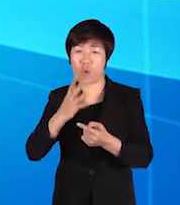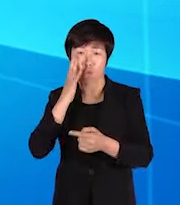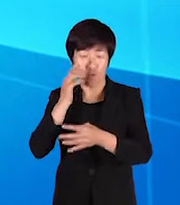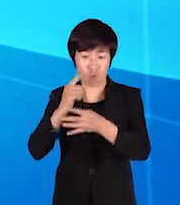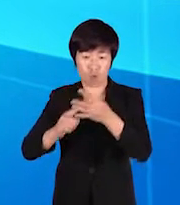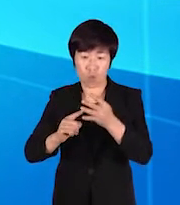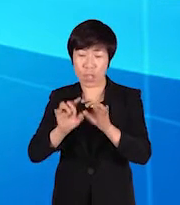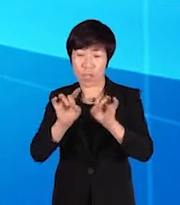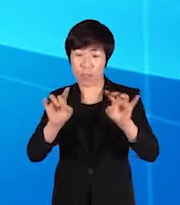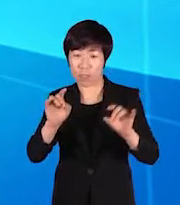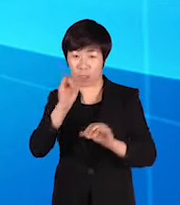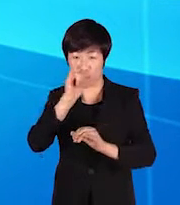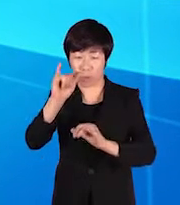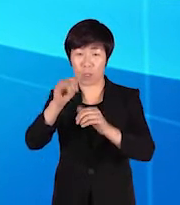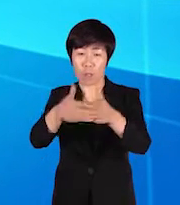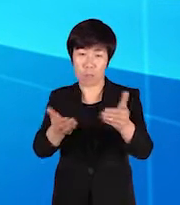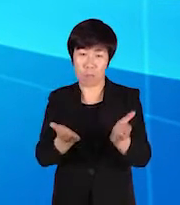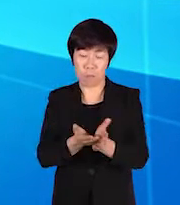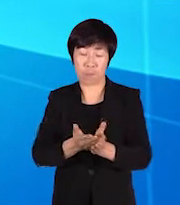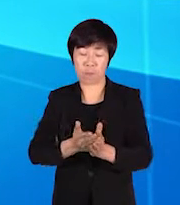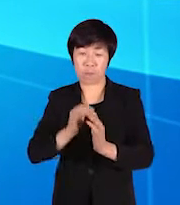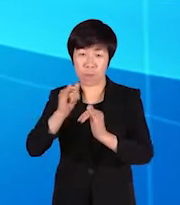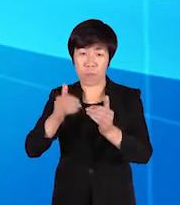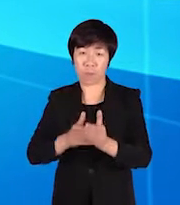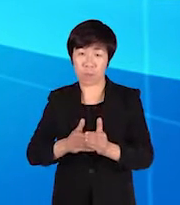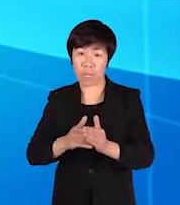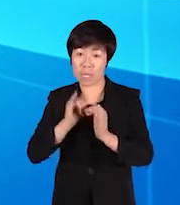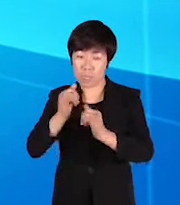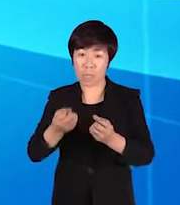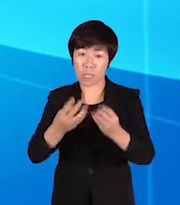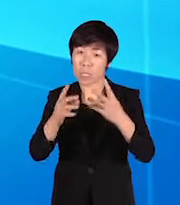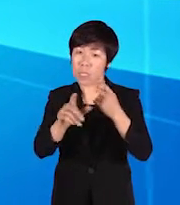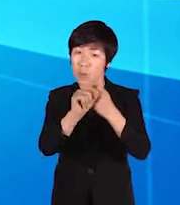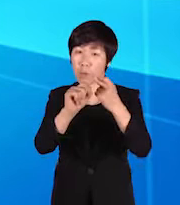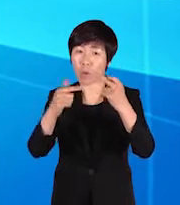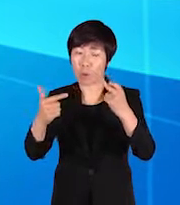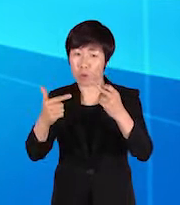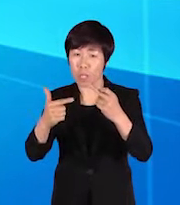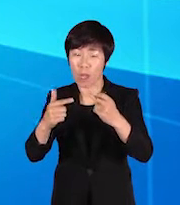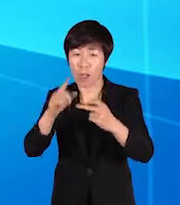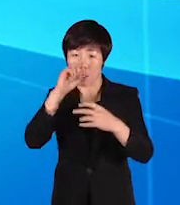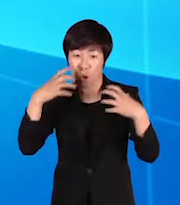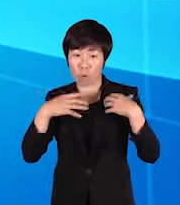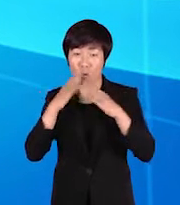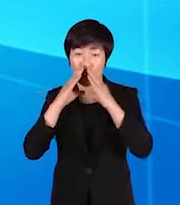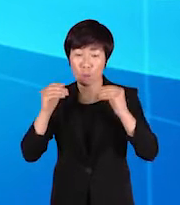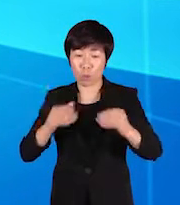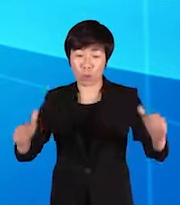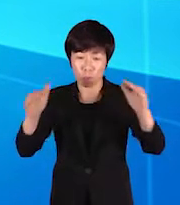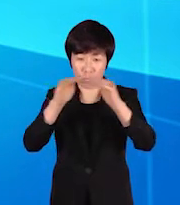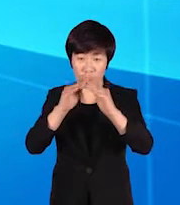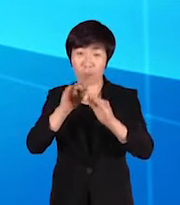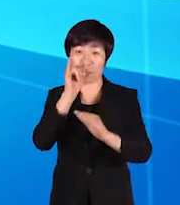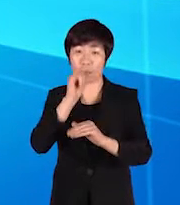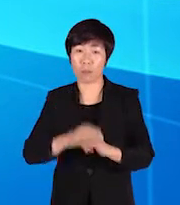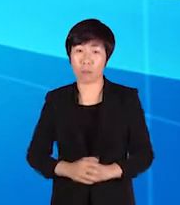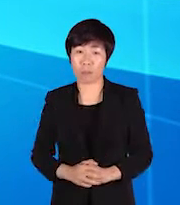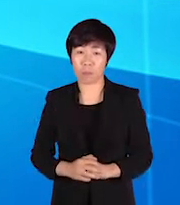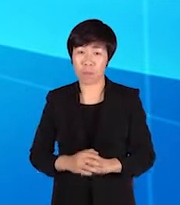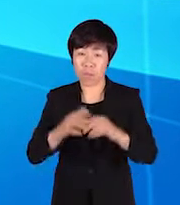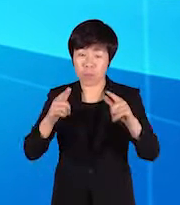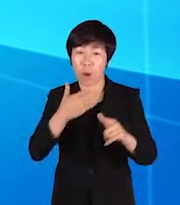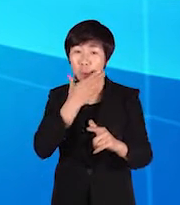각각 우수기관으로 선정됐습니다. 시상식은 지난 12월 6일 정부 세종청사에서 열렸습니다.